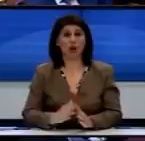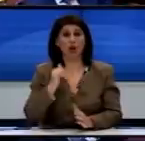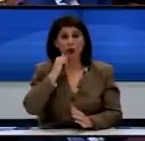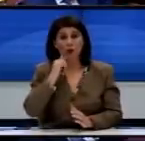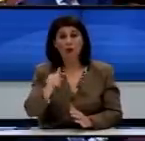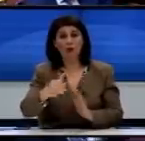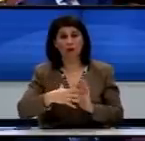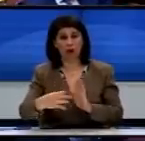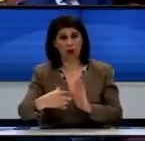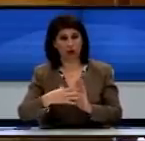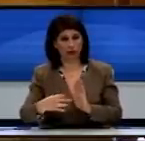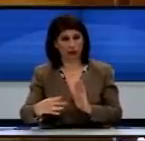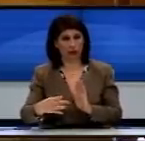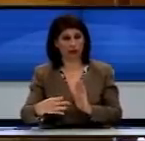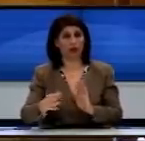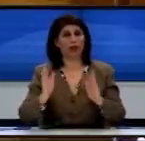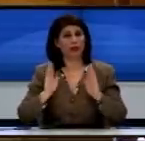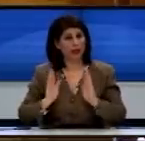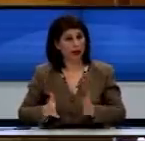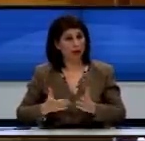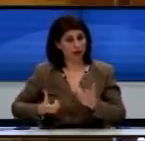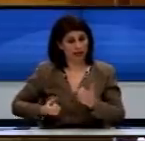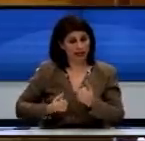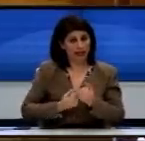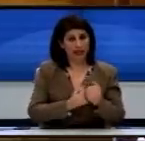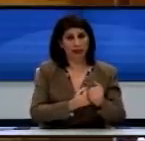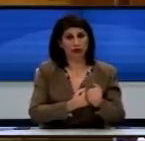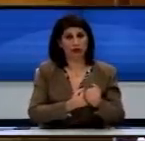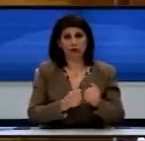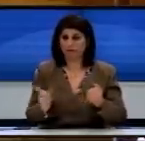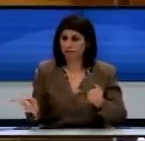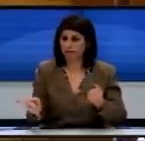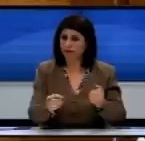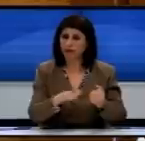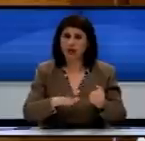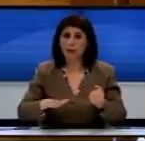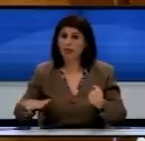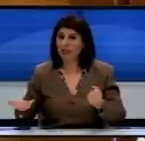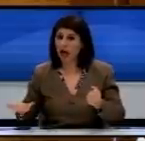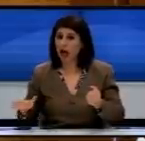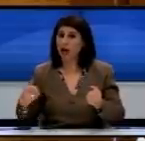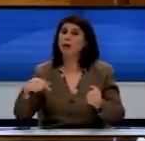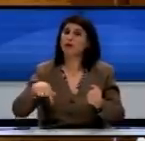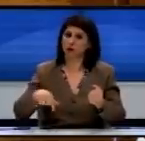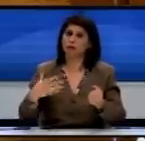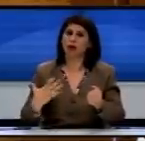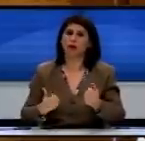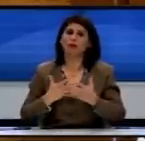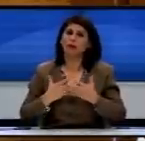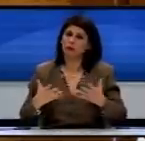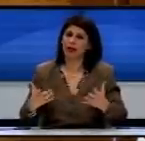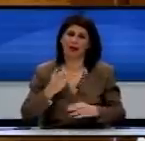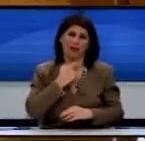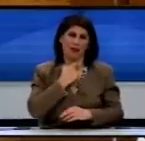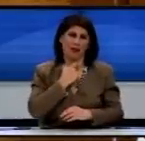μόνιμων προσλήψεων για να μπορέσουμε να στηρίξουμε εκείνα τα παιδιά τα οποία σήμερα έχουν τη